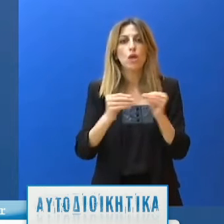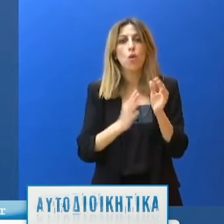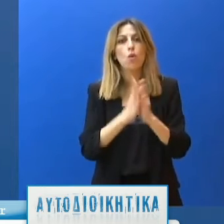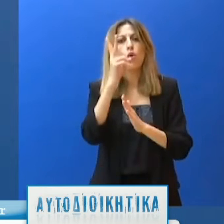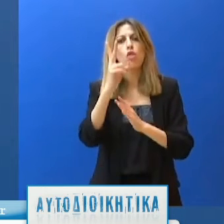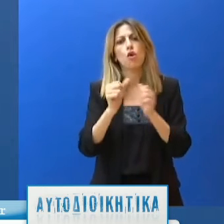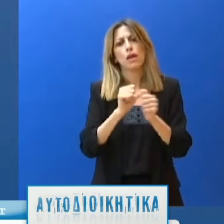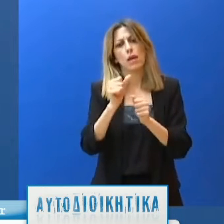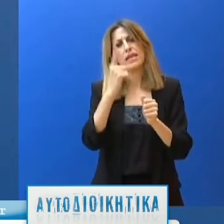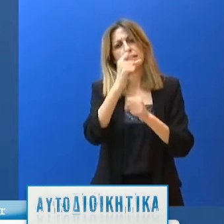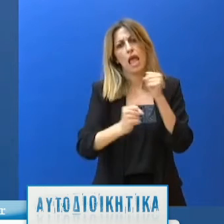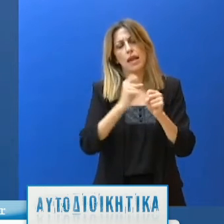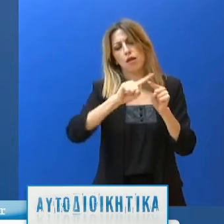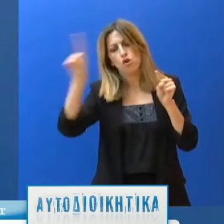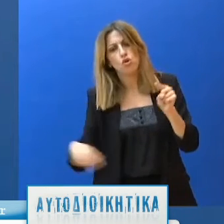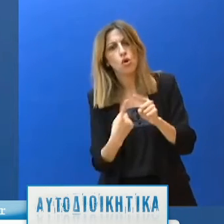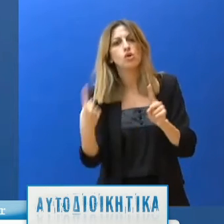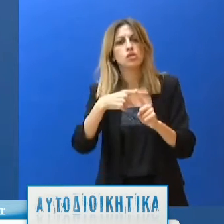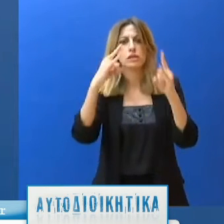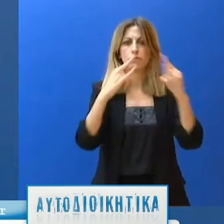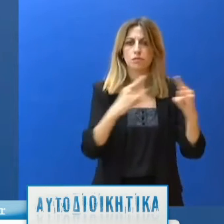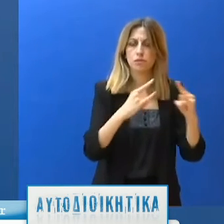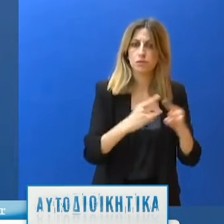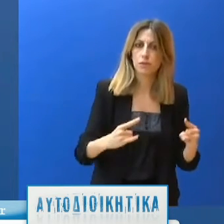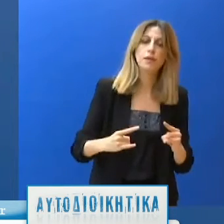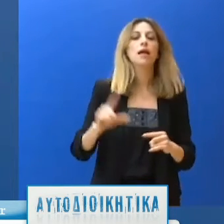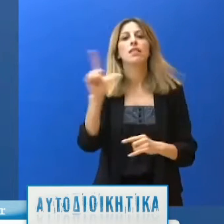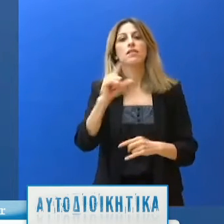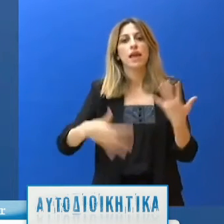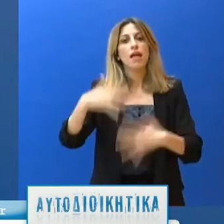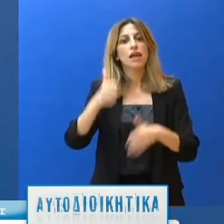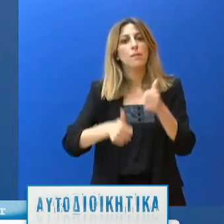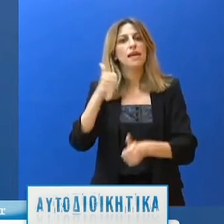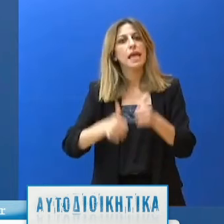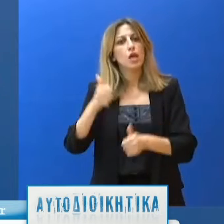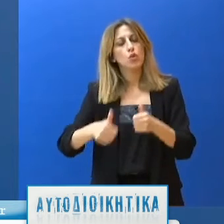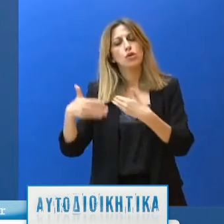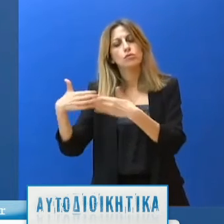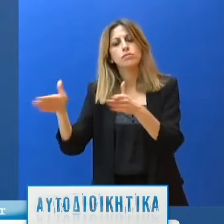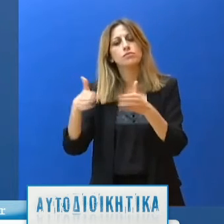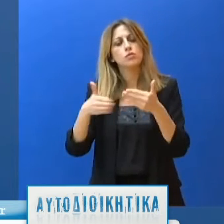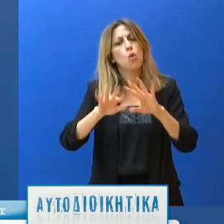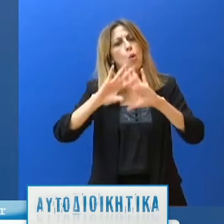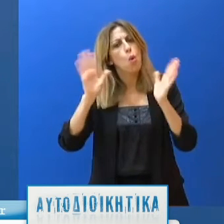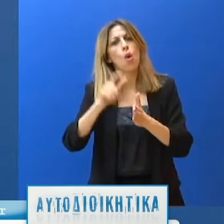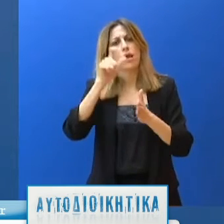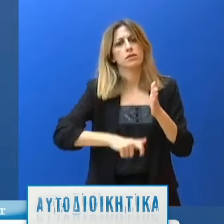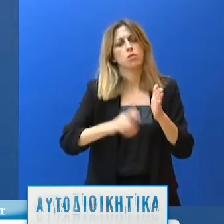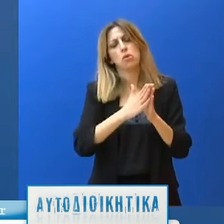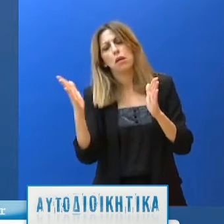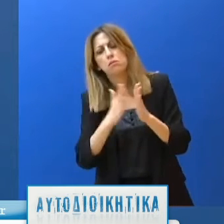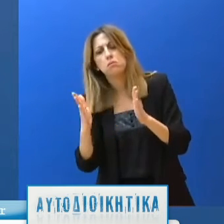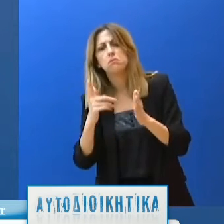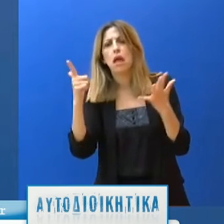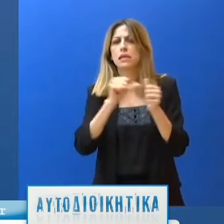κατασκήνωσης. Την Δευτέρα, 15 Ιουνίου, ανοίγουν όλα τα υπόλοιπα καταλήμματα και ξεκινά το πρώτο στάδιο απελευθέρωσης των ταξιδιών στην